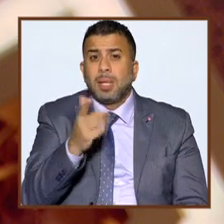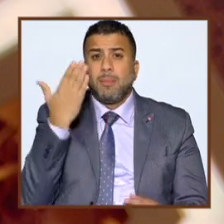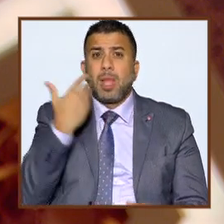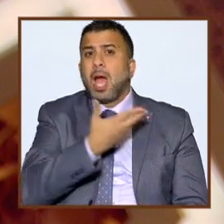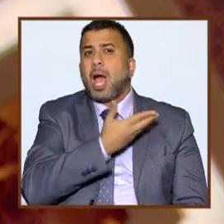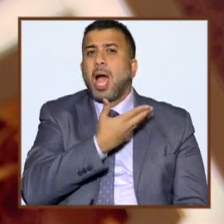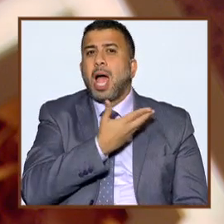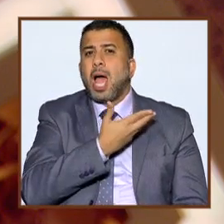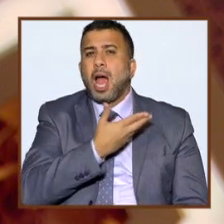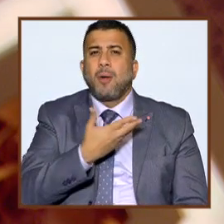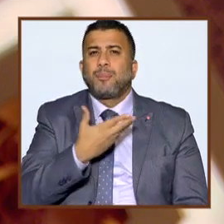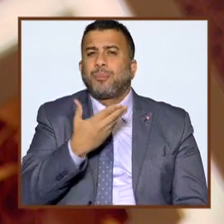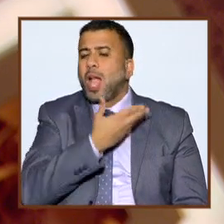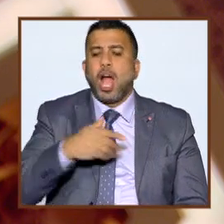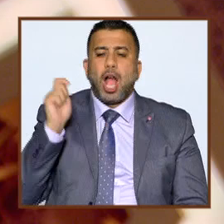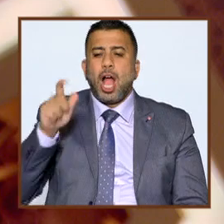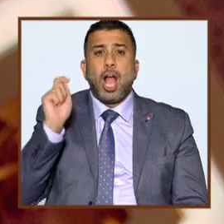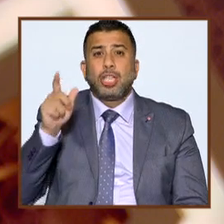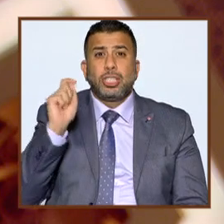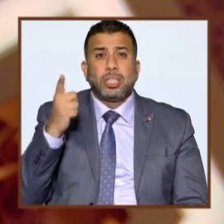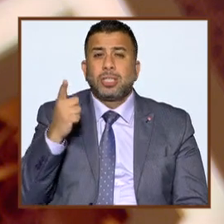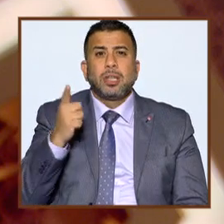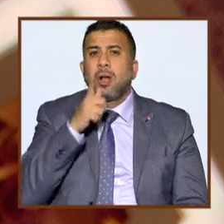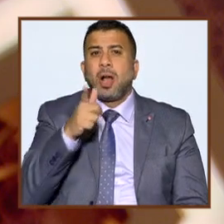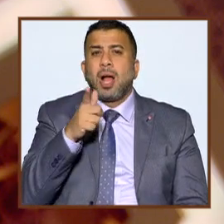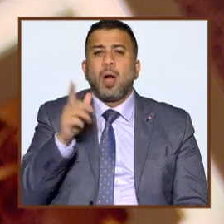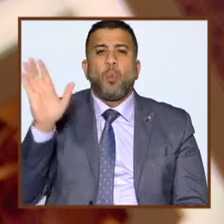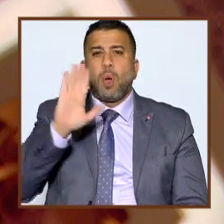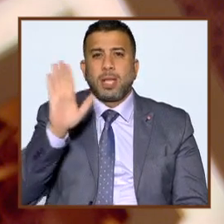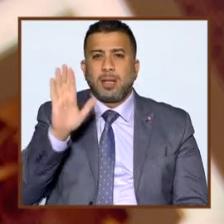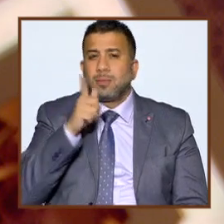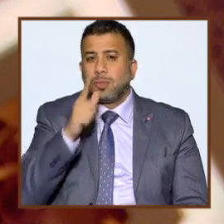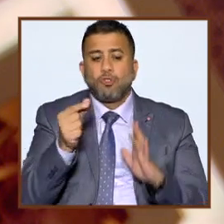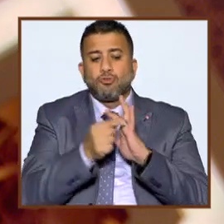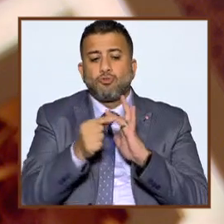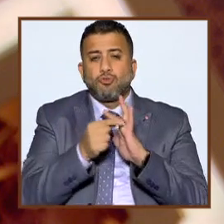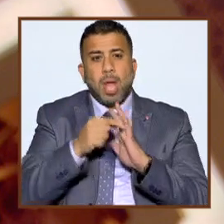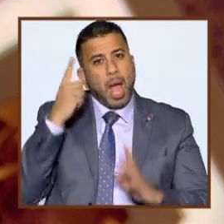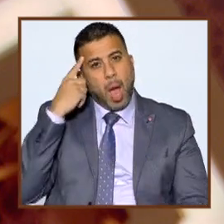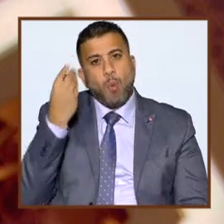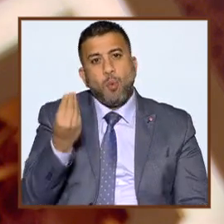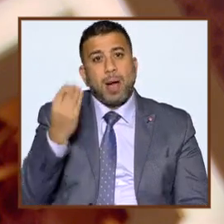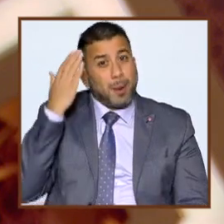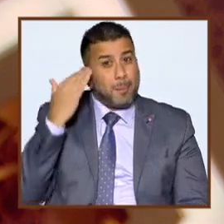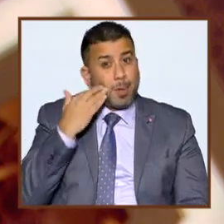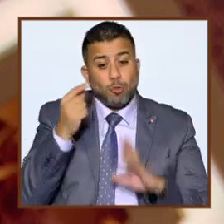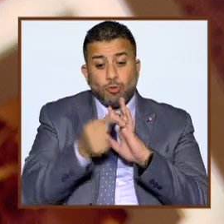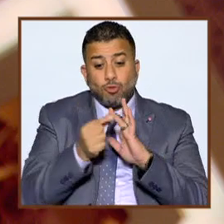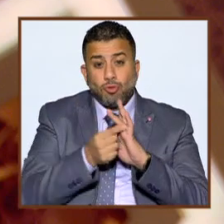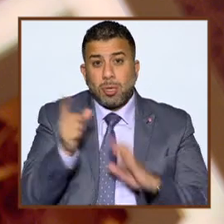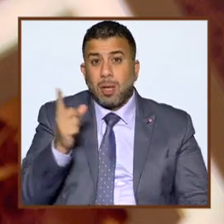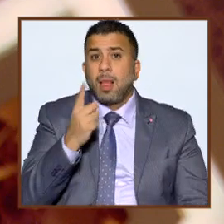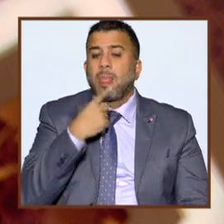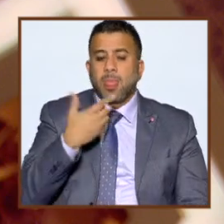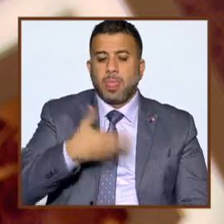حجة الوداع نفست أسماء بنت عميس وهي زوج أبي بكر الصديق رضي الله عنه، نفست بمحمد بن